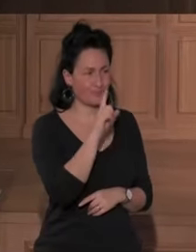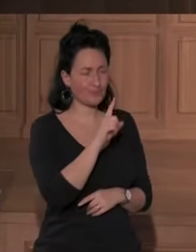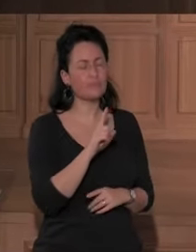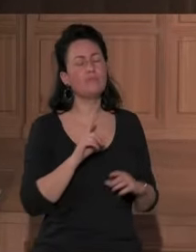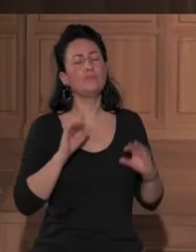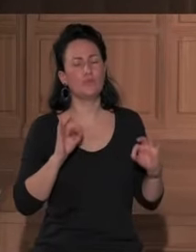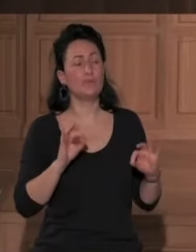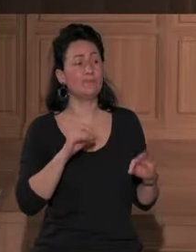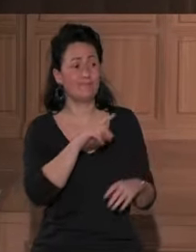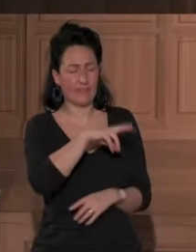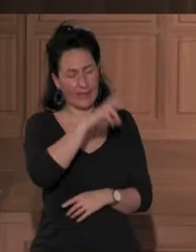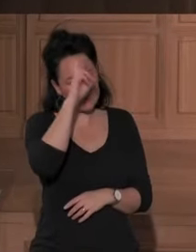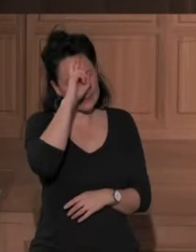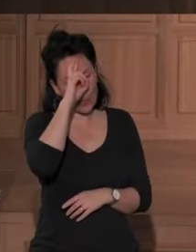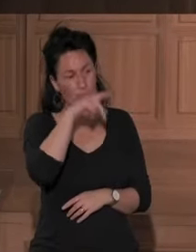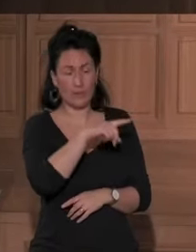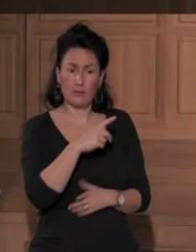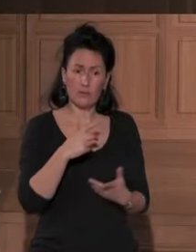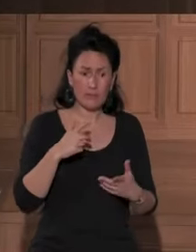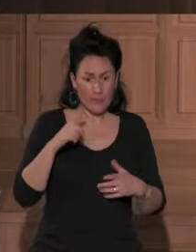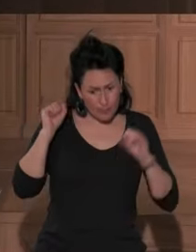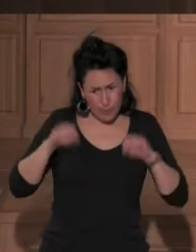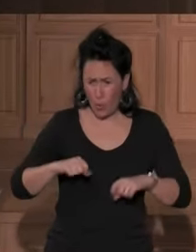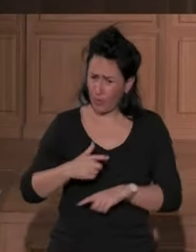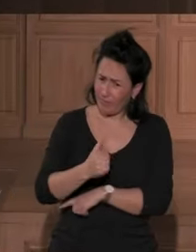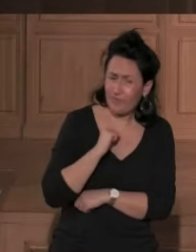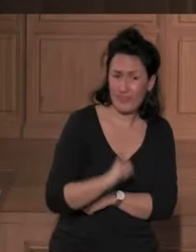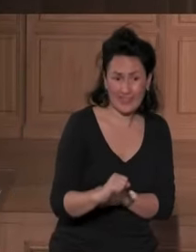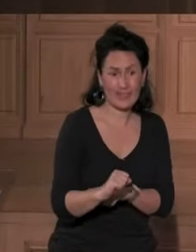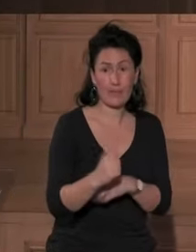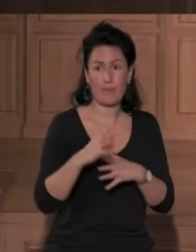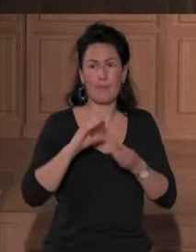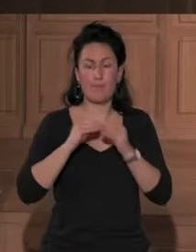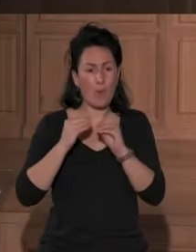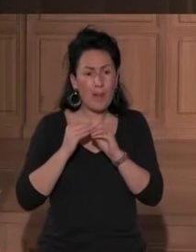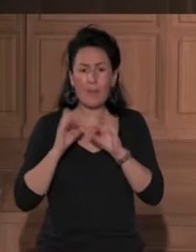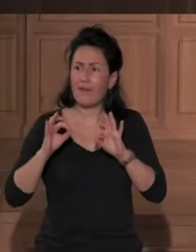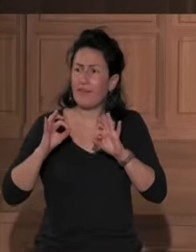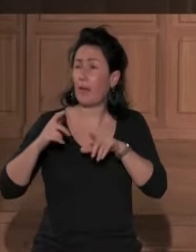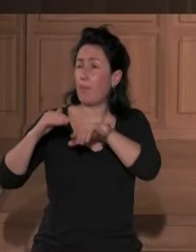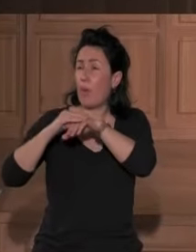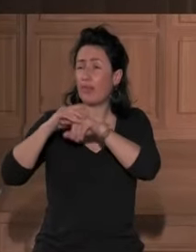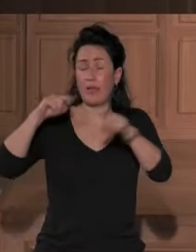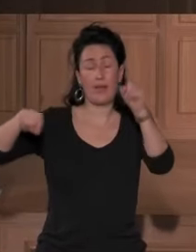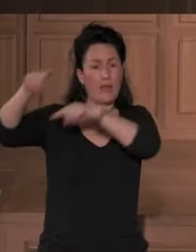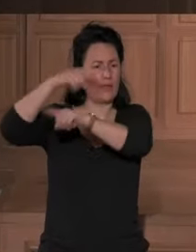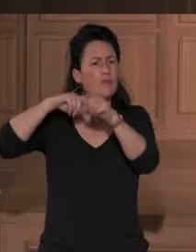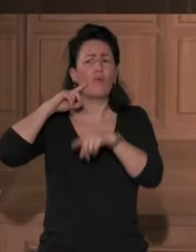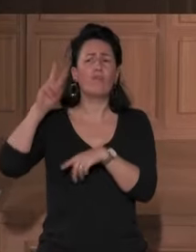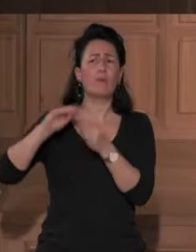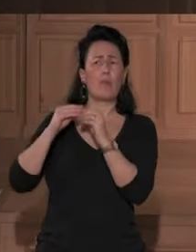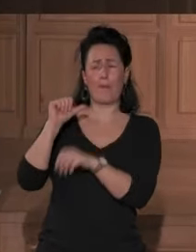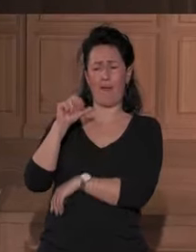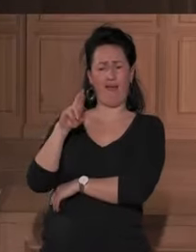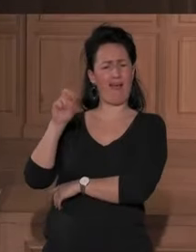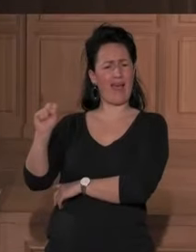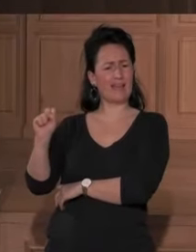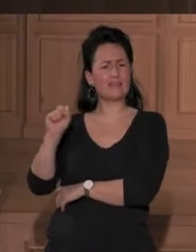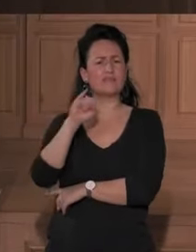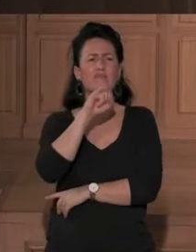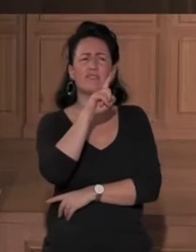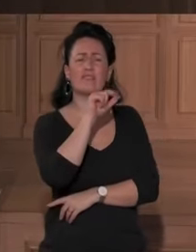vite. Mais vous avez entièrement raison. Mais ça peut aller plus vite. C'est des décisions politiques parce que ce n'est pas l'ARS et ce n'est pas l'IGAS. Oui, oui. En fait, c'est au-dessus. En fait, celui qui